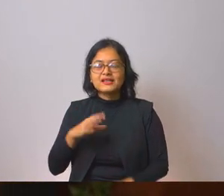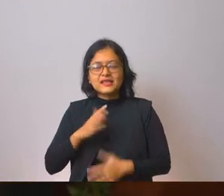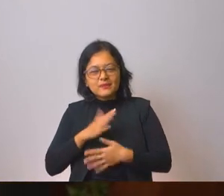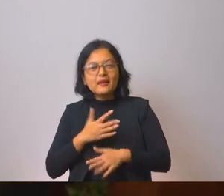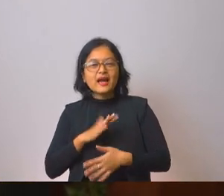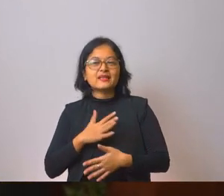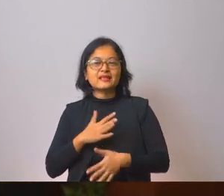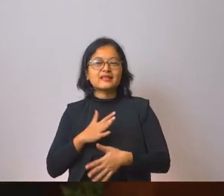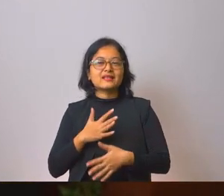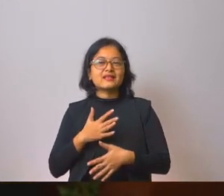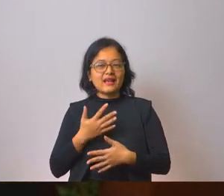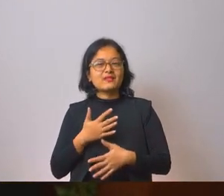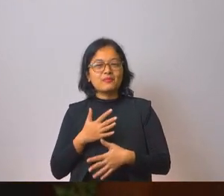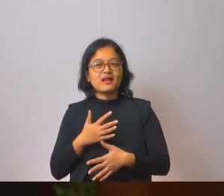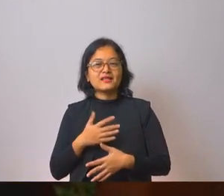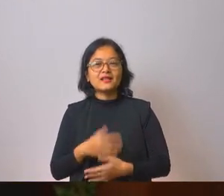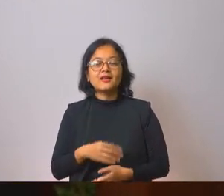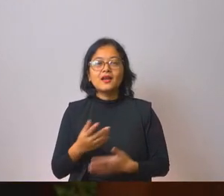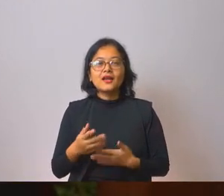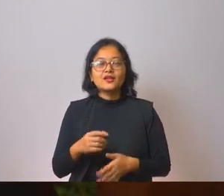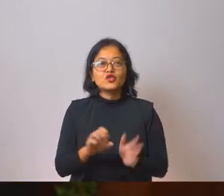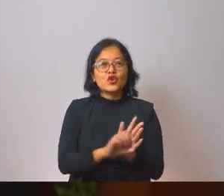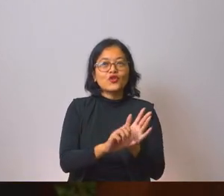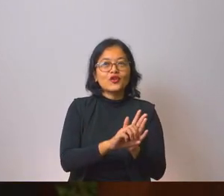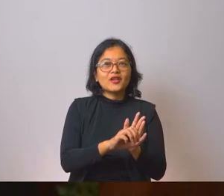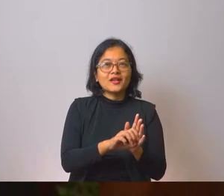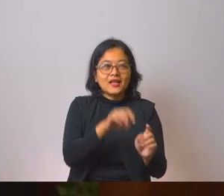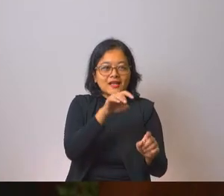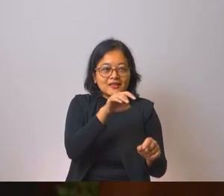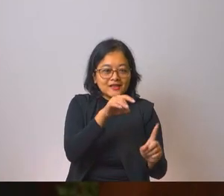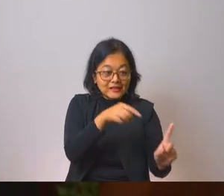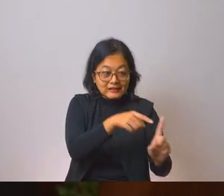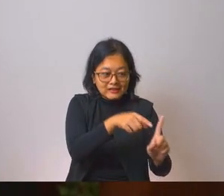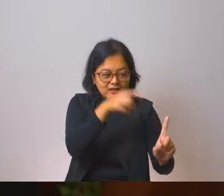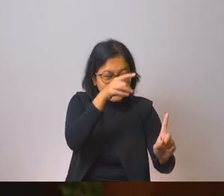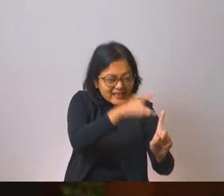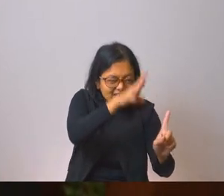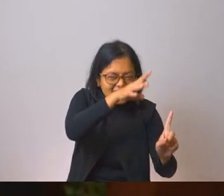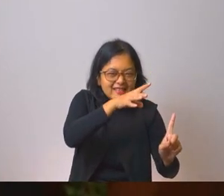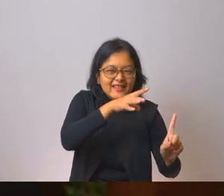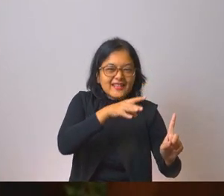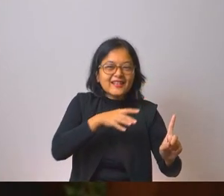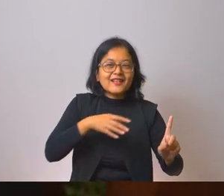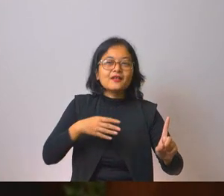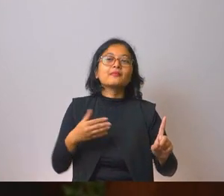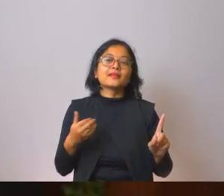loh ya. Nyelentik, bahasa Jawanya nyelentik, bahasa Indonesianya apa ya?